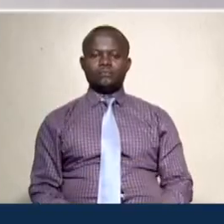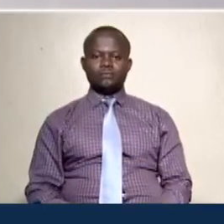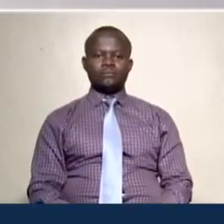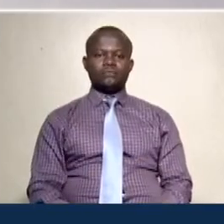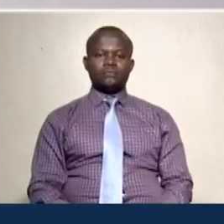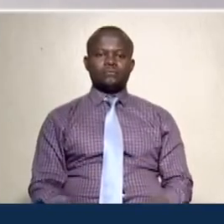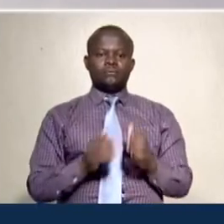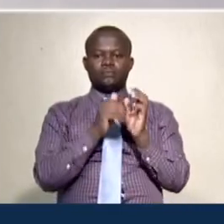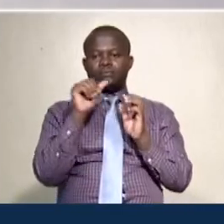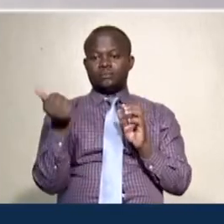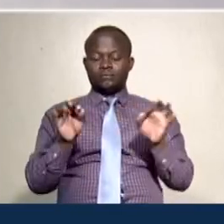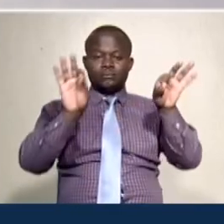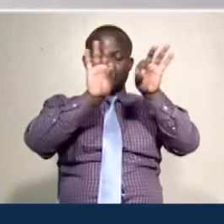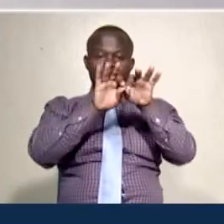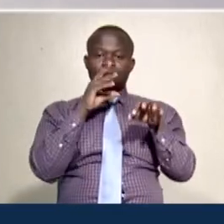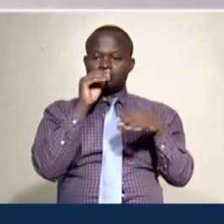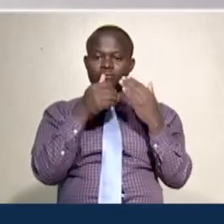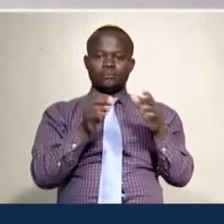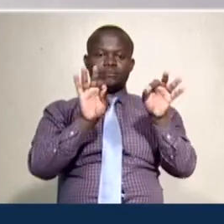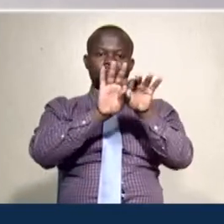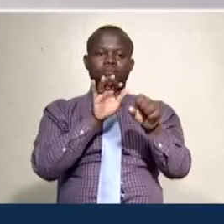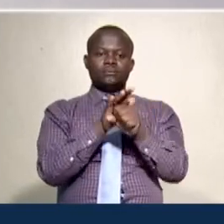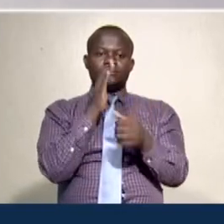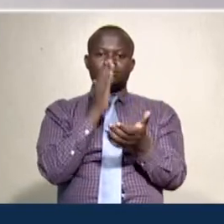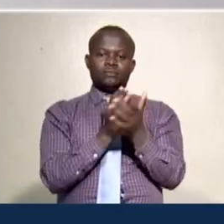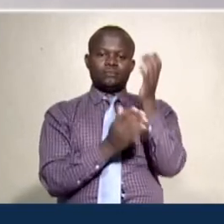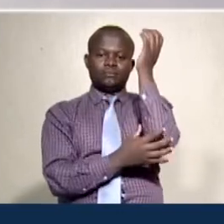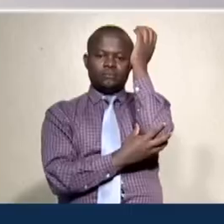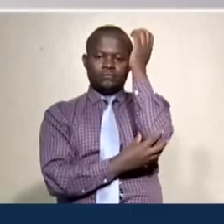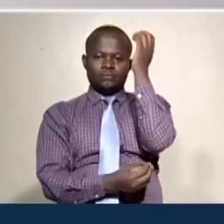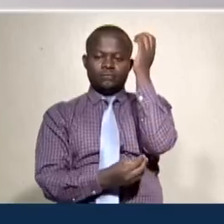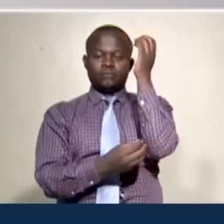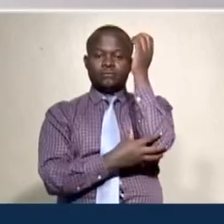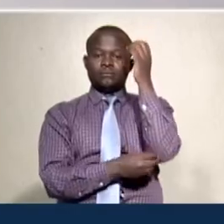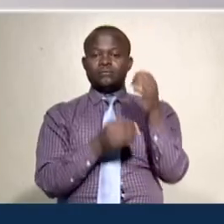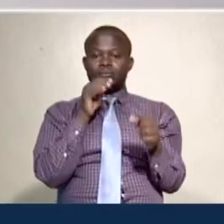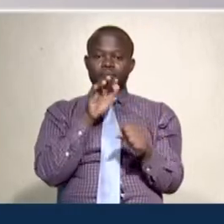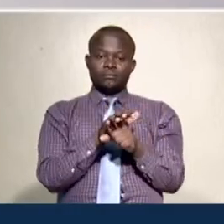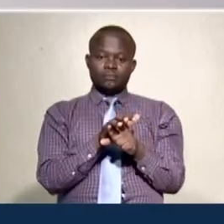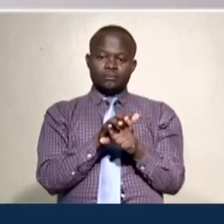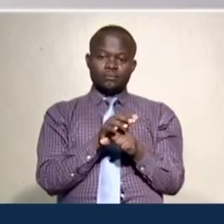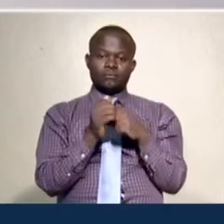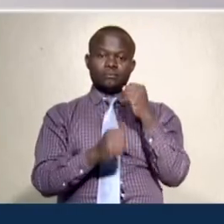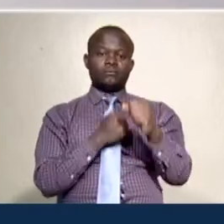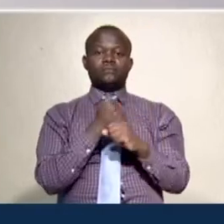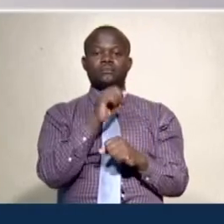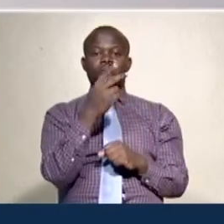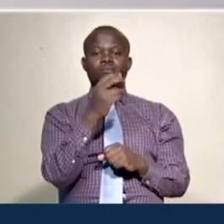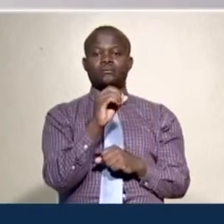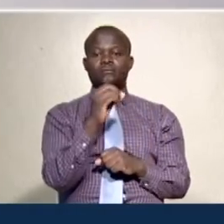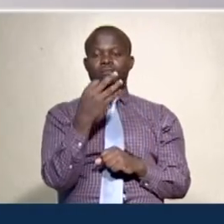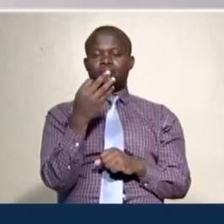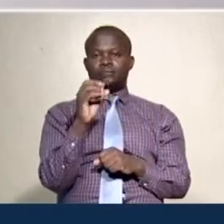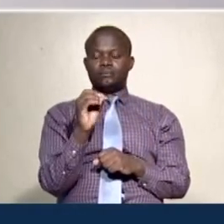nacyo navuga cy'ingenzi ngarukaho cyane ni ukurandura ubukene bukabije. Mu mwaka w'ibihumbi